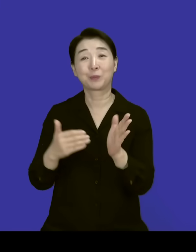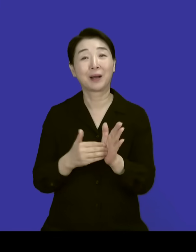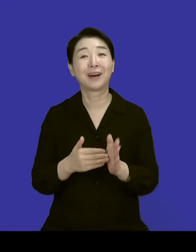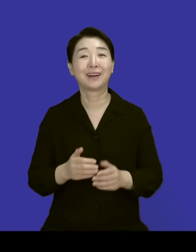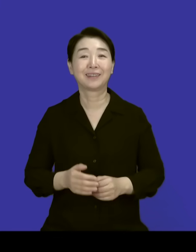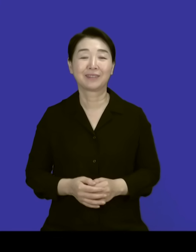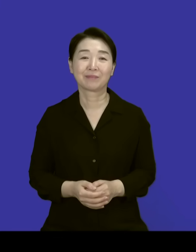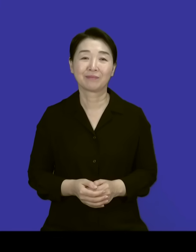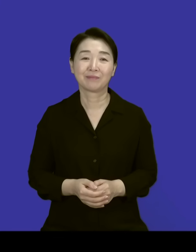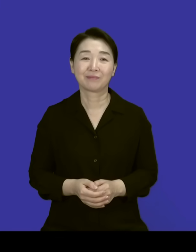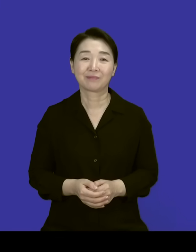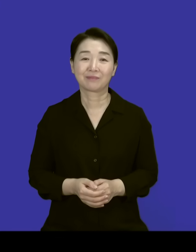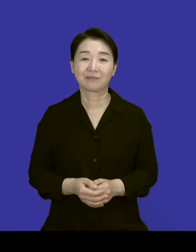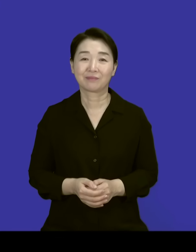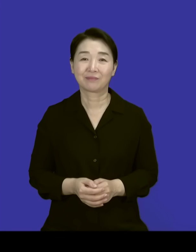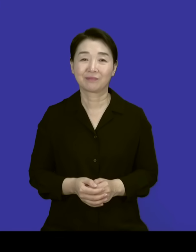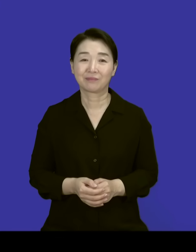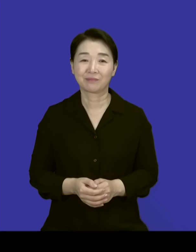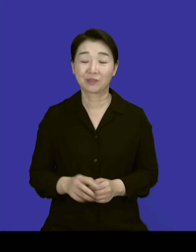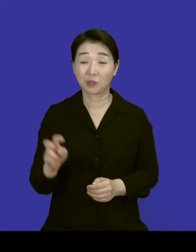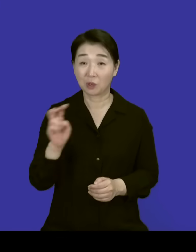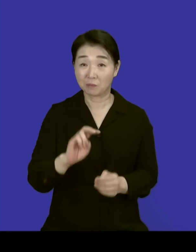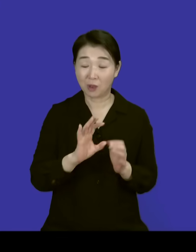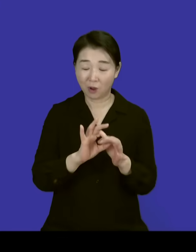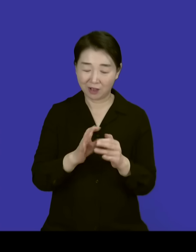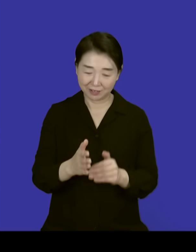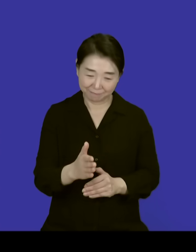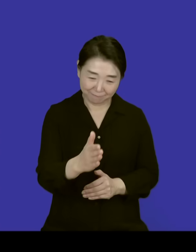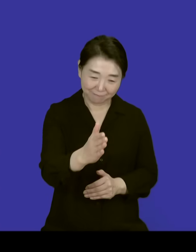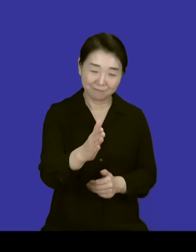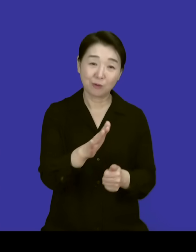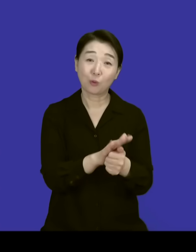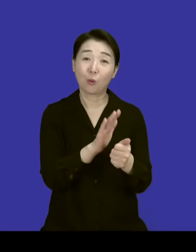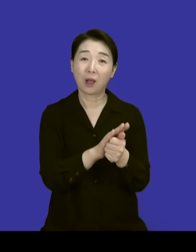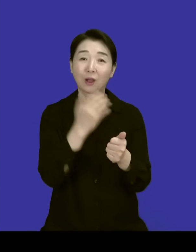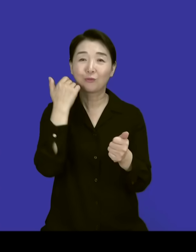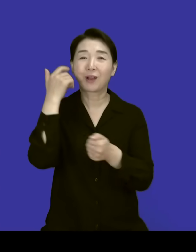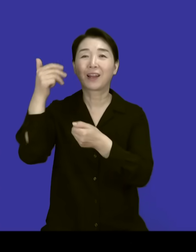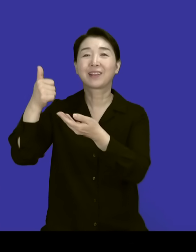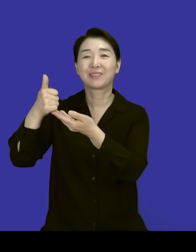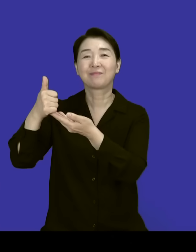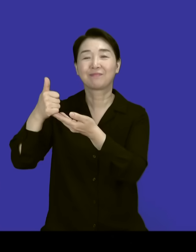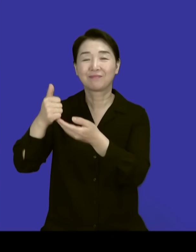같아 내가 볼 때. 예. 그 길로 가게 해주신 것도 그렇고. 네.